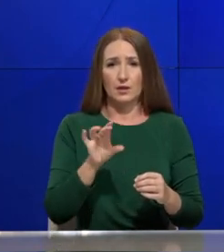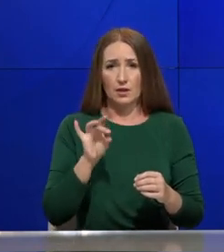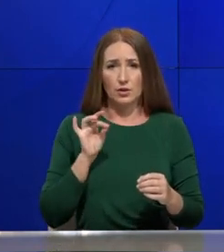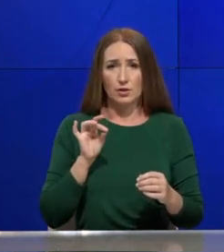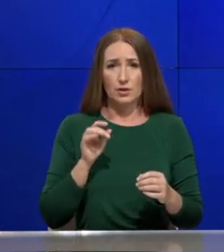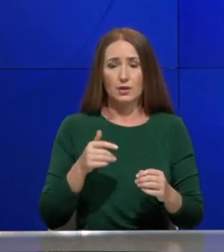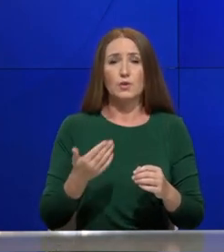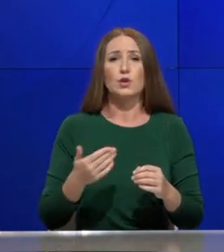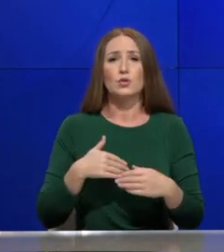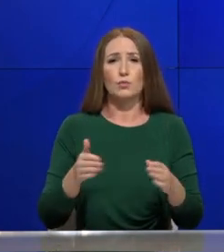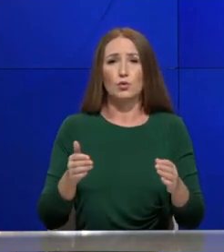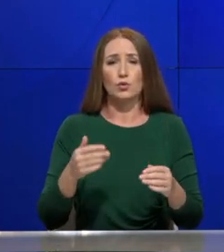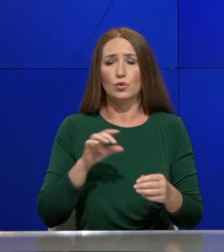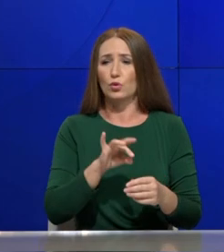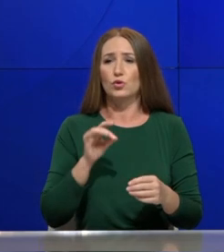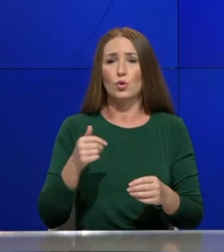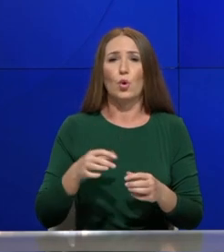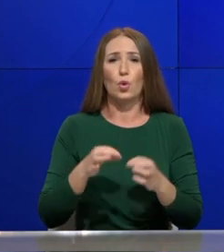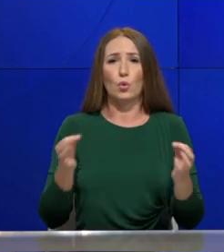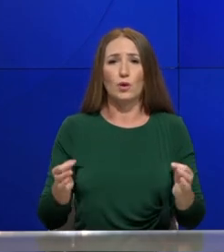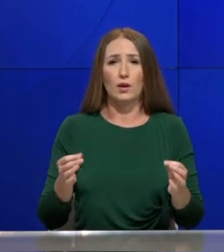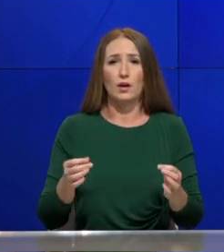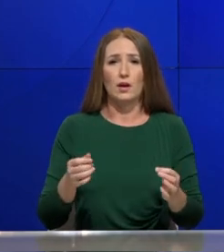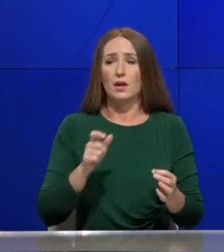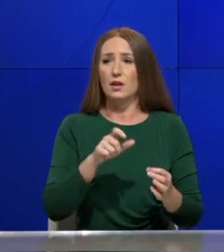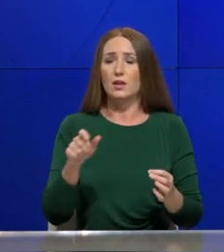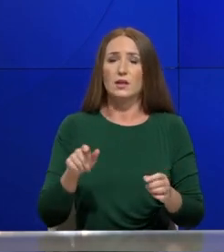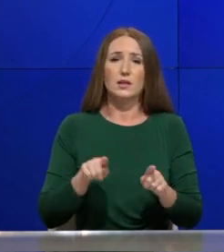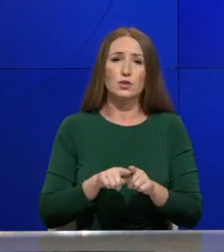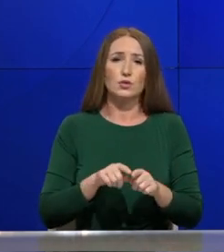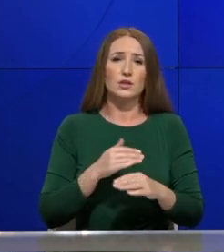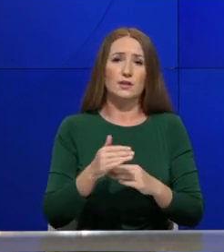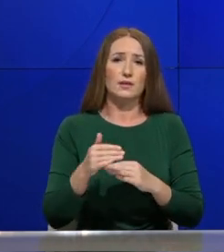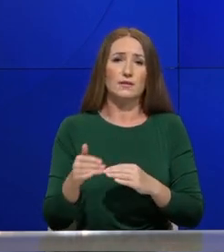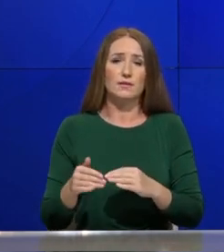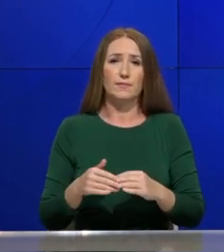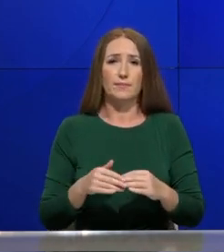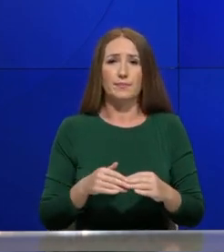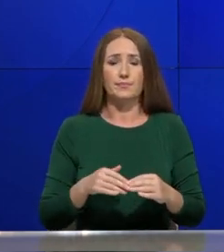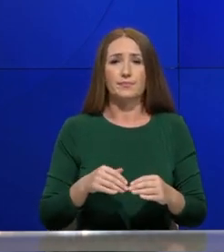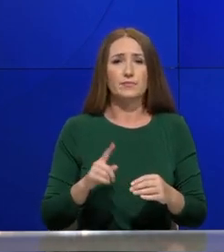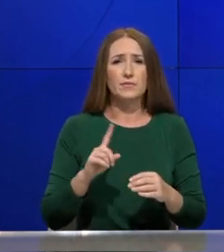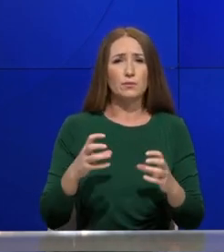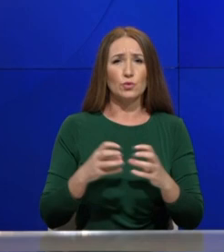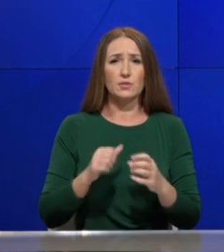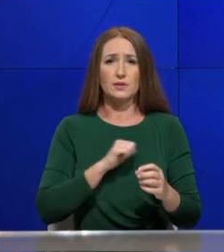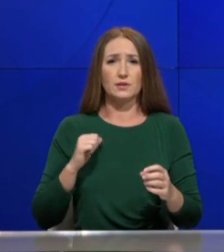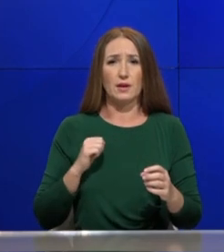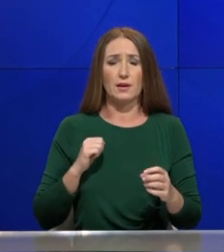odluka, jer će tako tretirati sve ljude i sve mjesne zajednice ravnopravno. Ne mogu grupice stranačkih funkcionera ili interesne